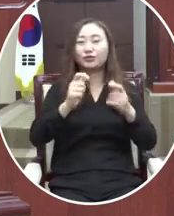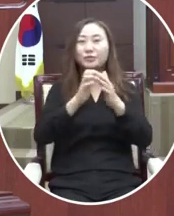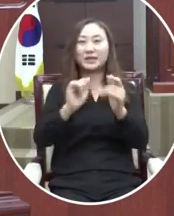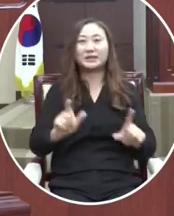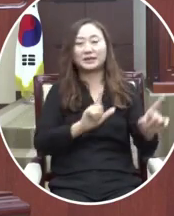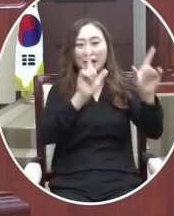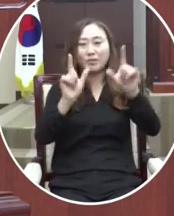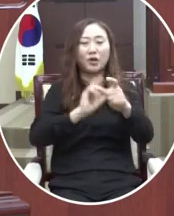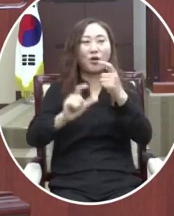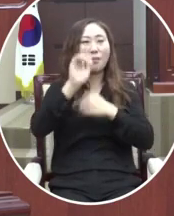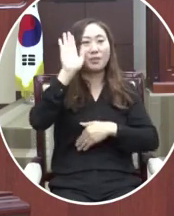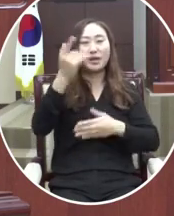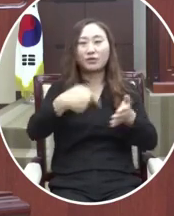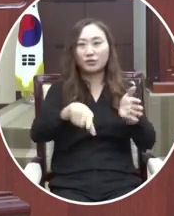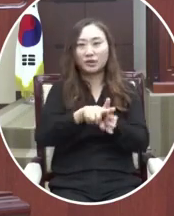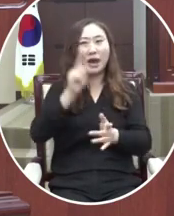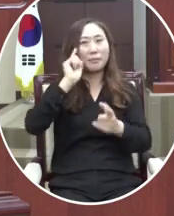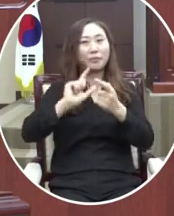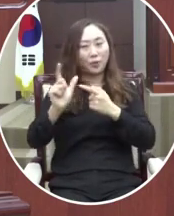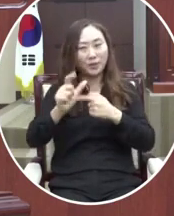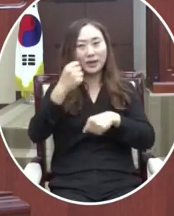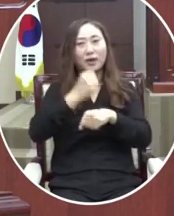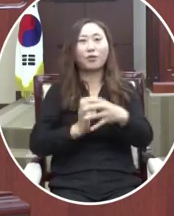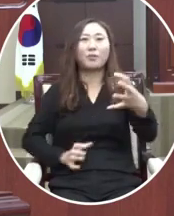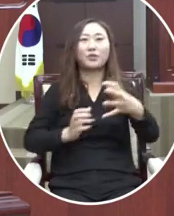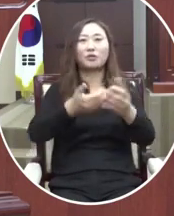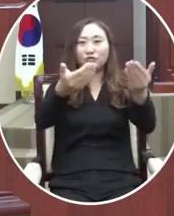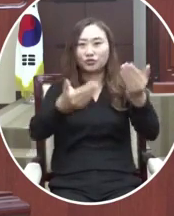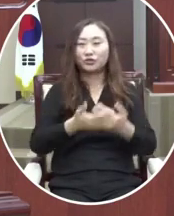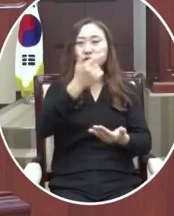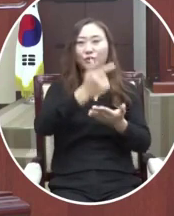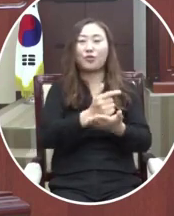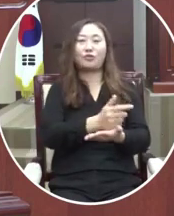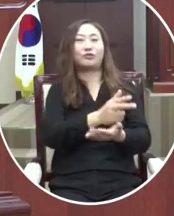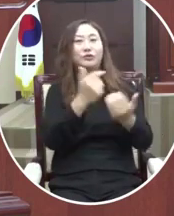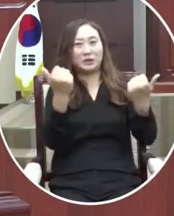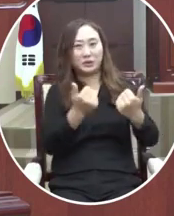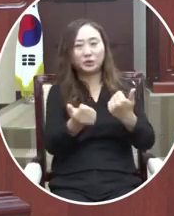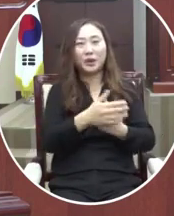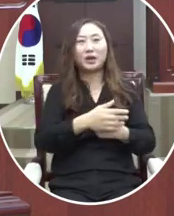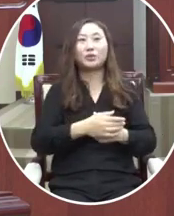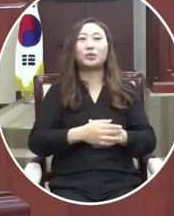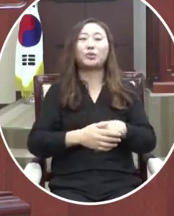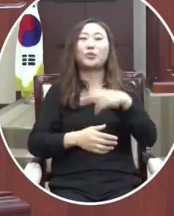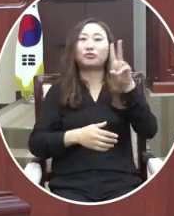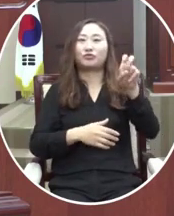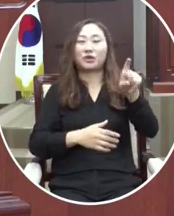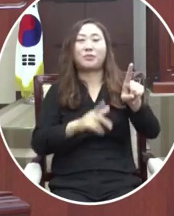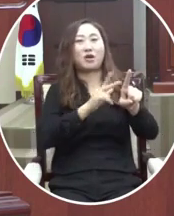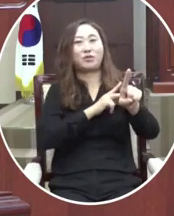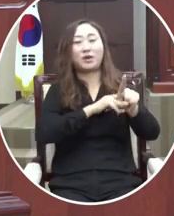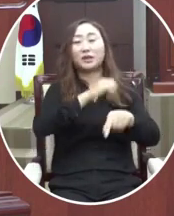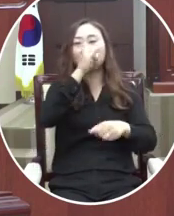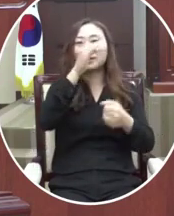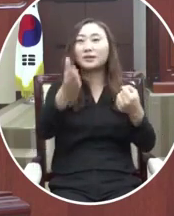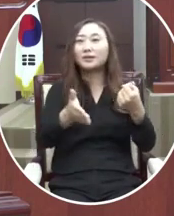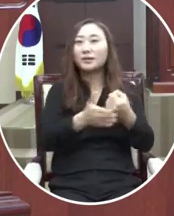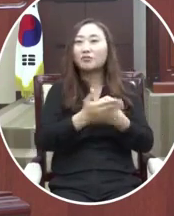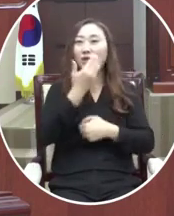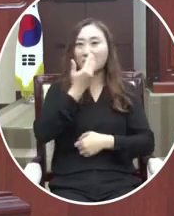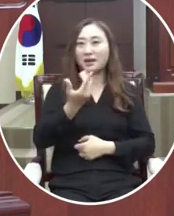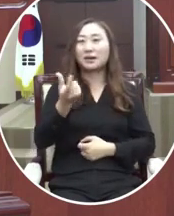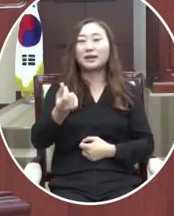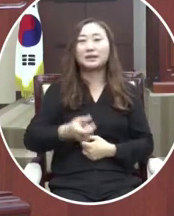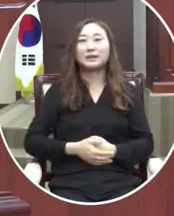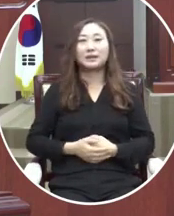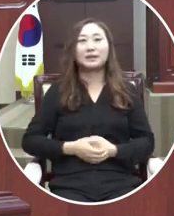밝은 노원의 미래를 위해 함께 고민하며 협력해 주신 노원구 의회와 의에 2명 의원님들이 계셨기에